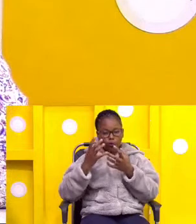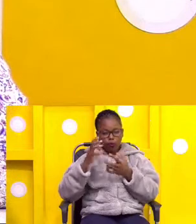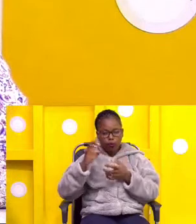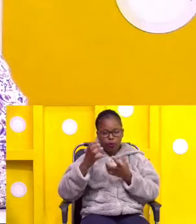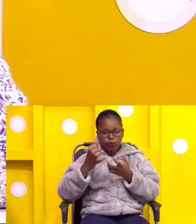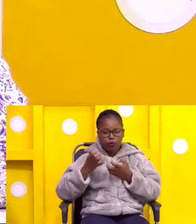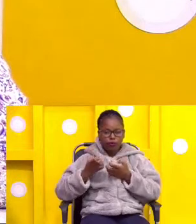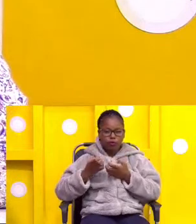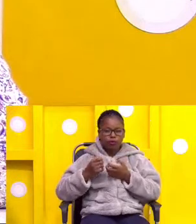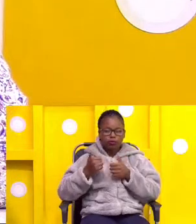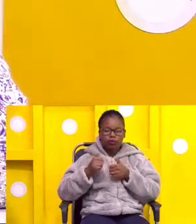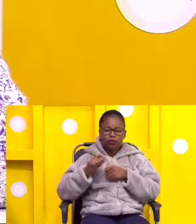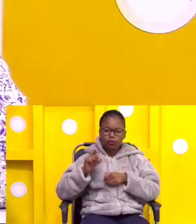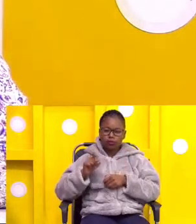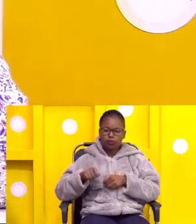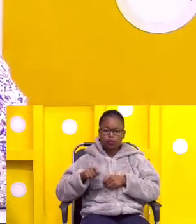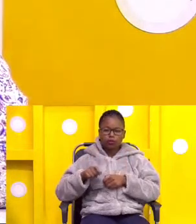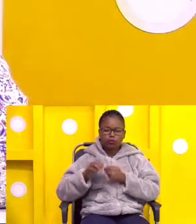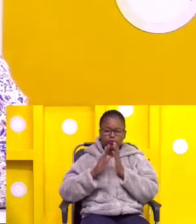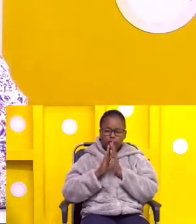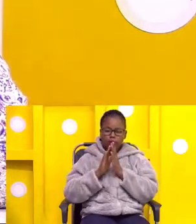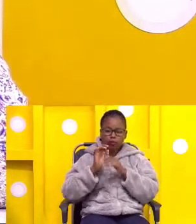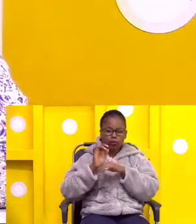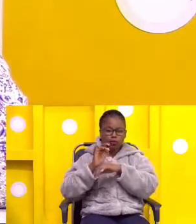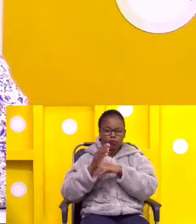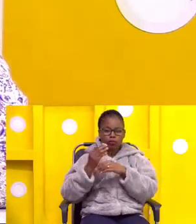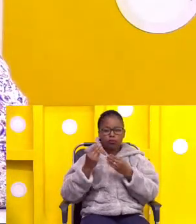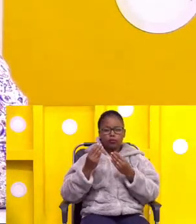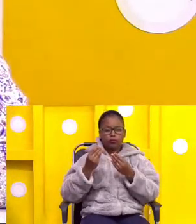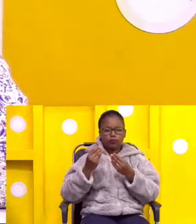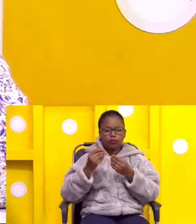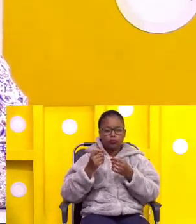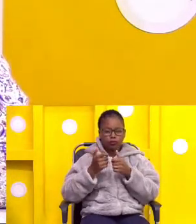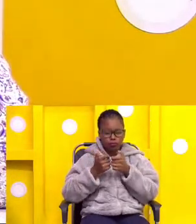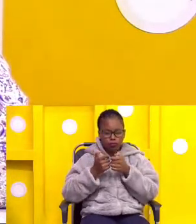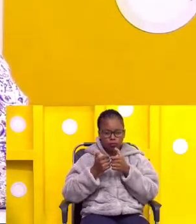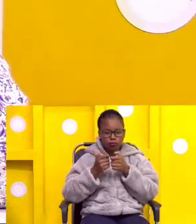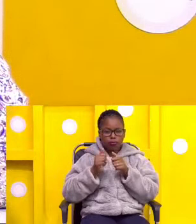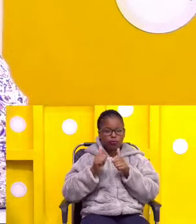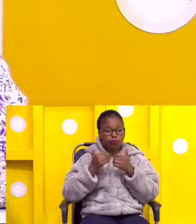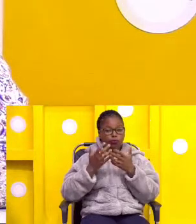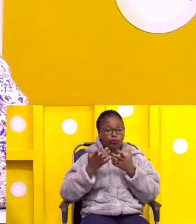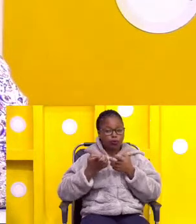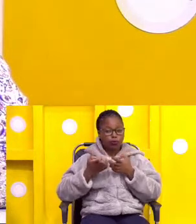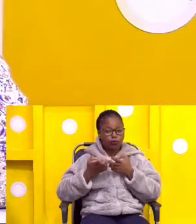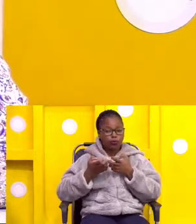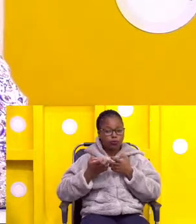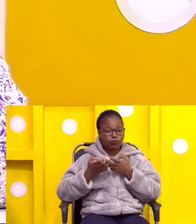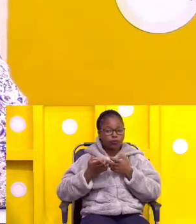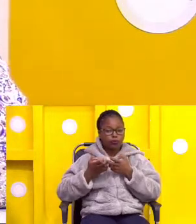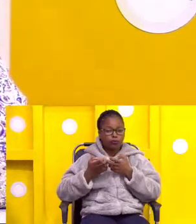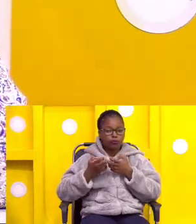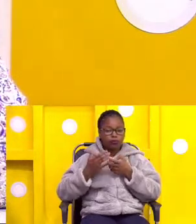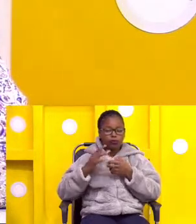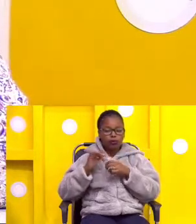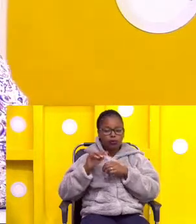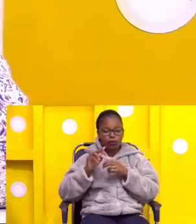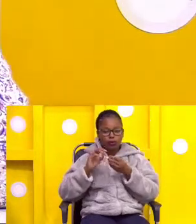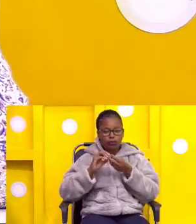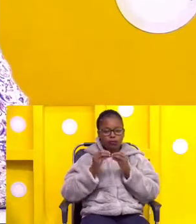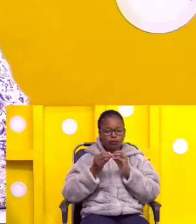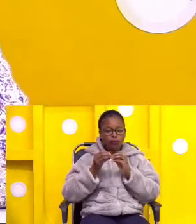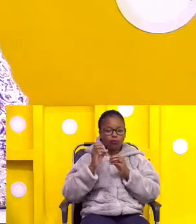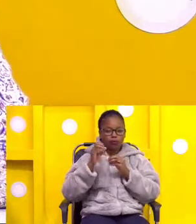wake. Ndũgetigĩre kũhũthĩra namba icio na kwandĩka ibataro rĩaku. No ũhũthĩre namba yakwa